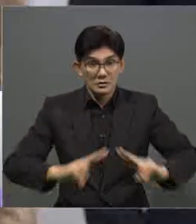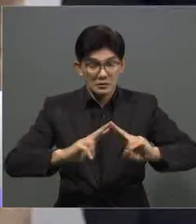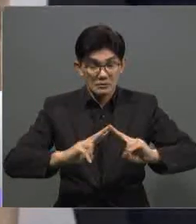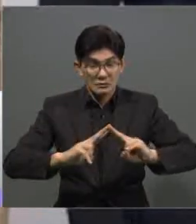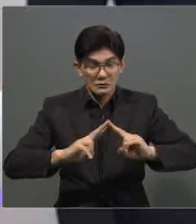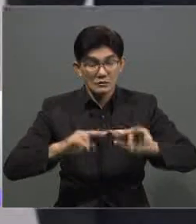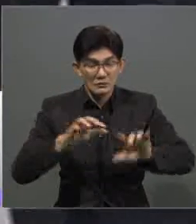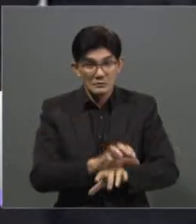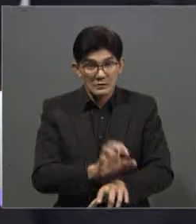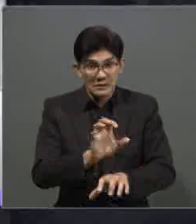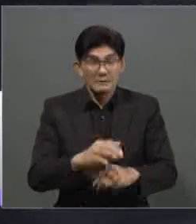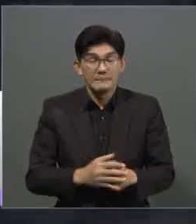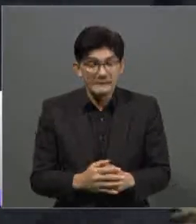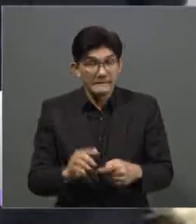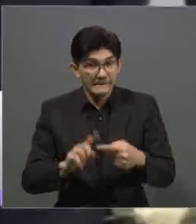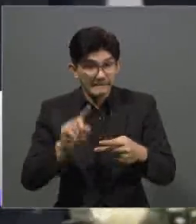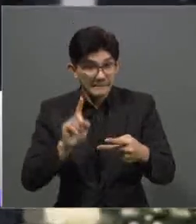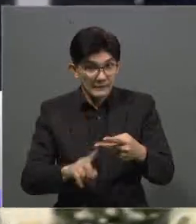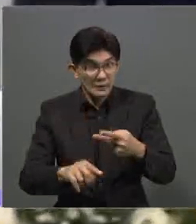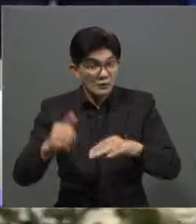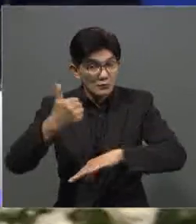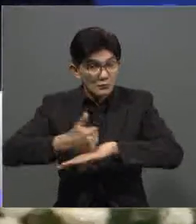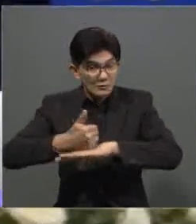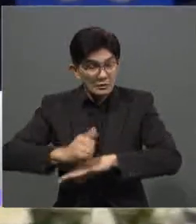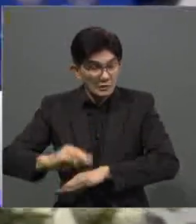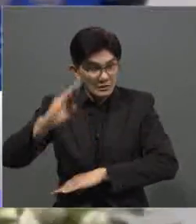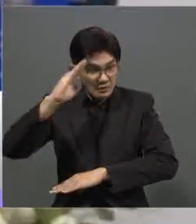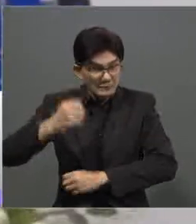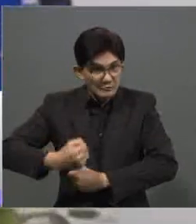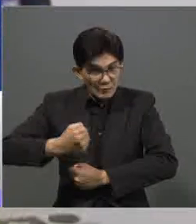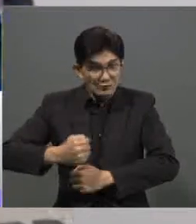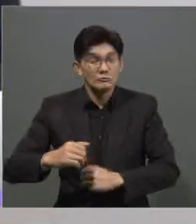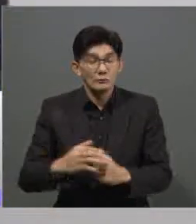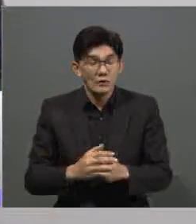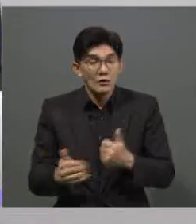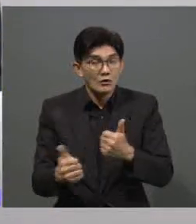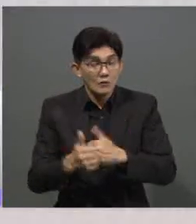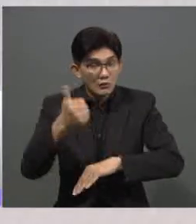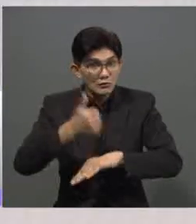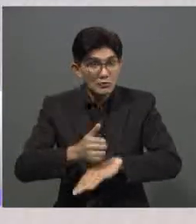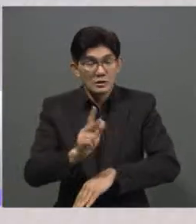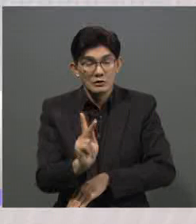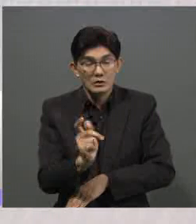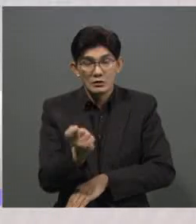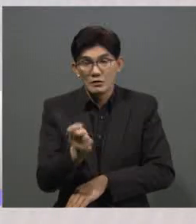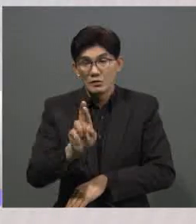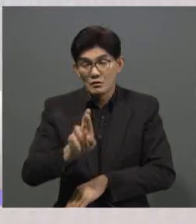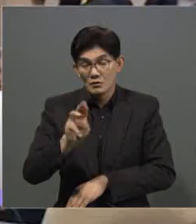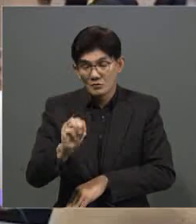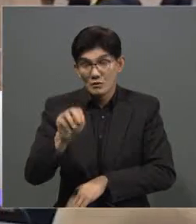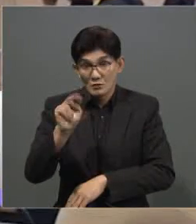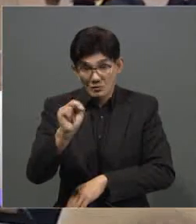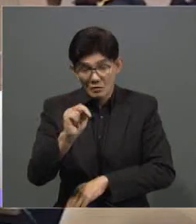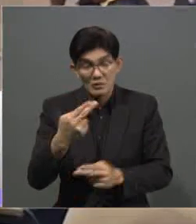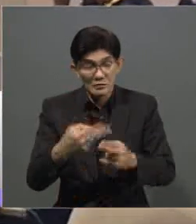มหาดไทยและพลเอกเจริญชัยหินเทาผู้บัญชาการทหารบกในฐานะรองผู้อำนวยการกอรนนนะคะร่วมใน